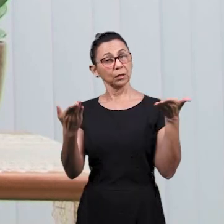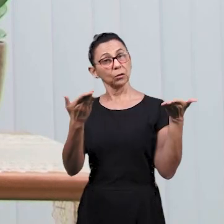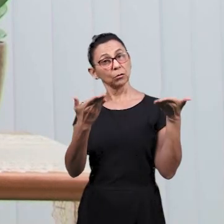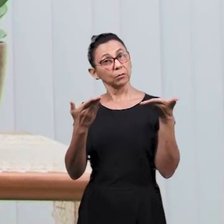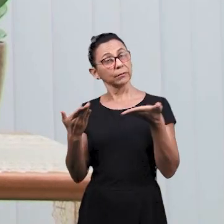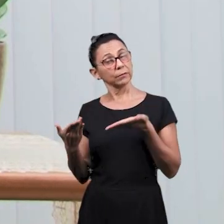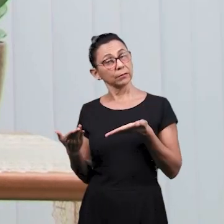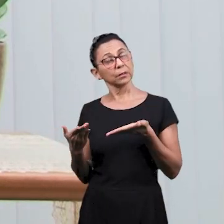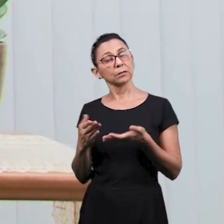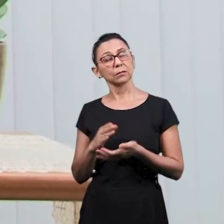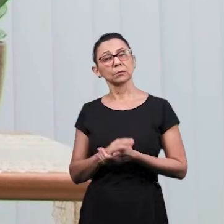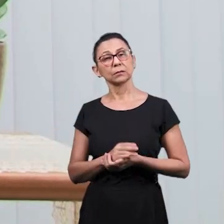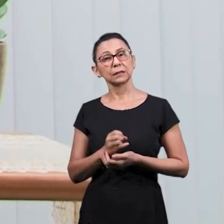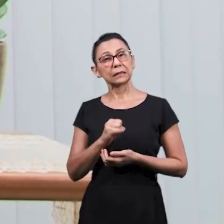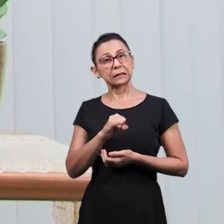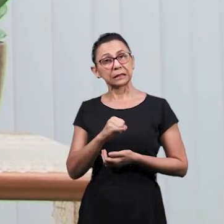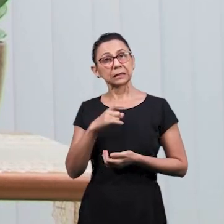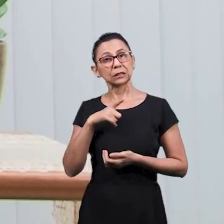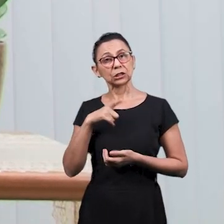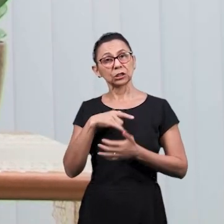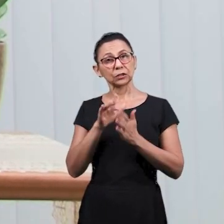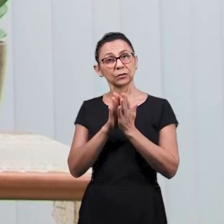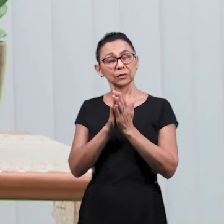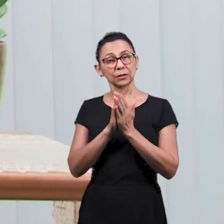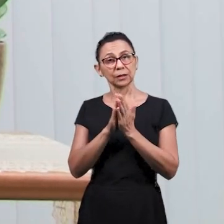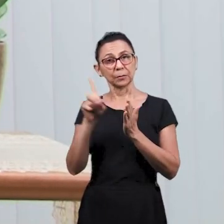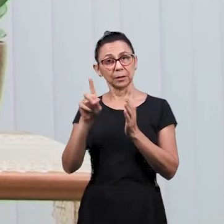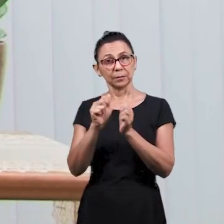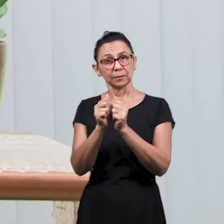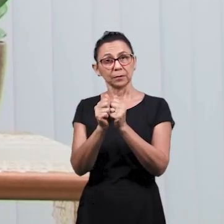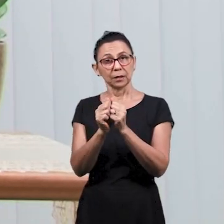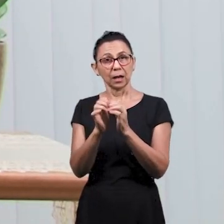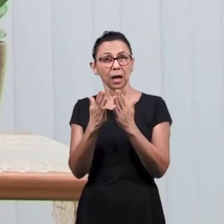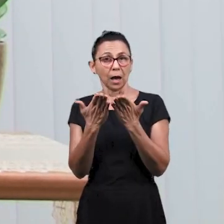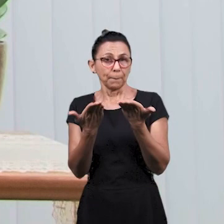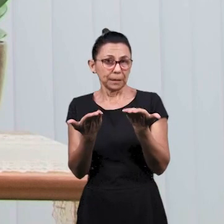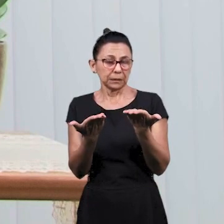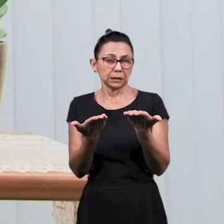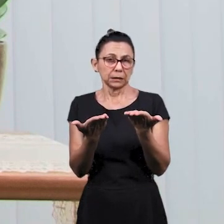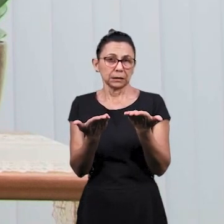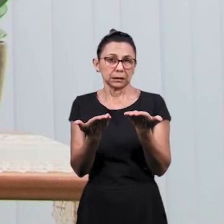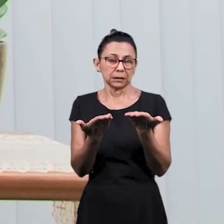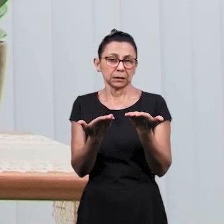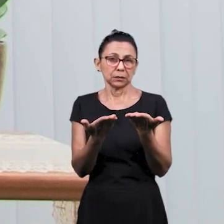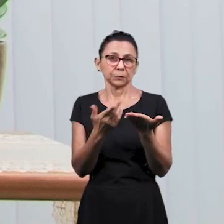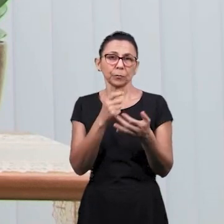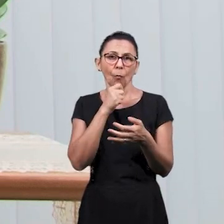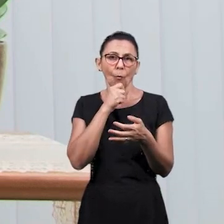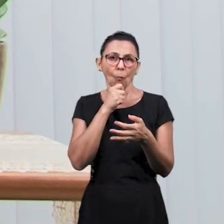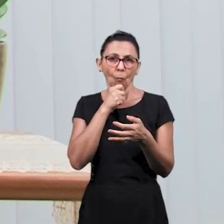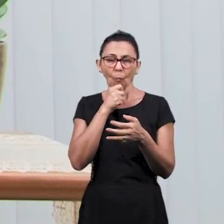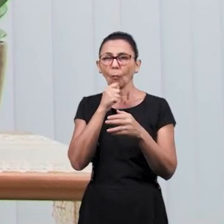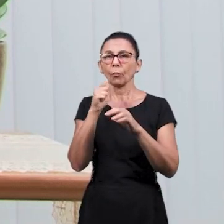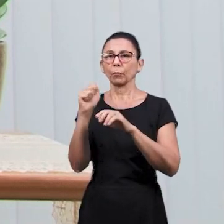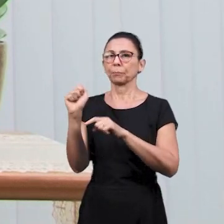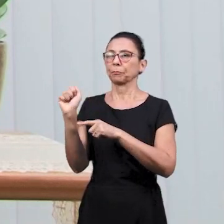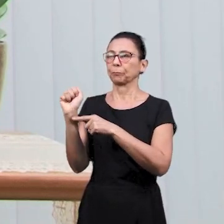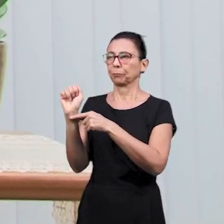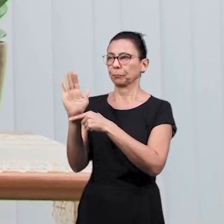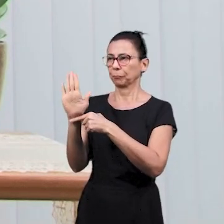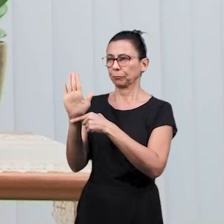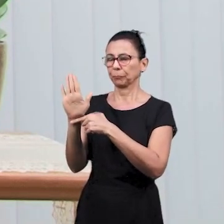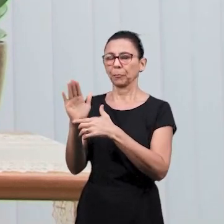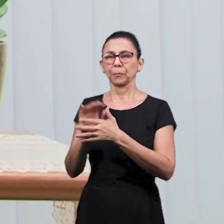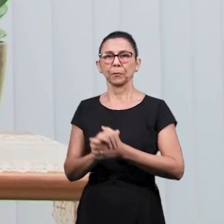Слова Божьего. Я приглашаю вас, если у вас есть Библия в руках, откройте вместе с нами свою Библию.